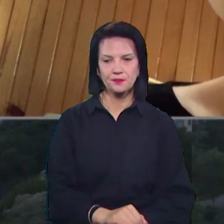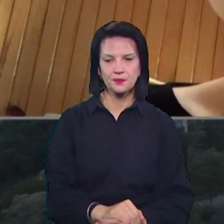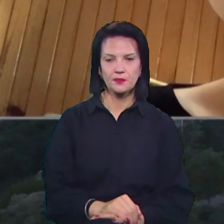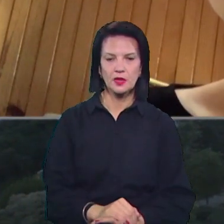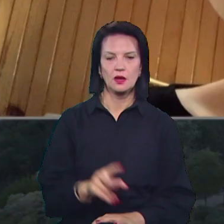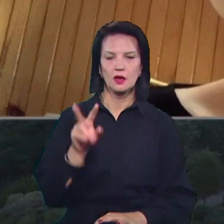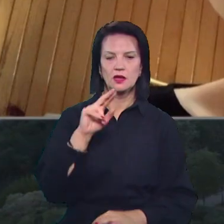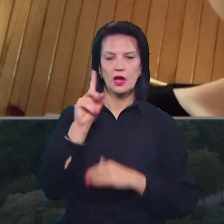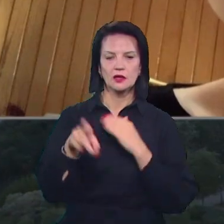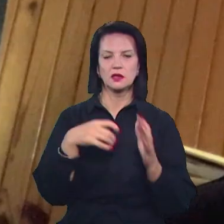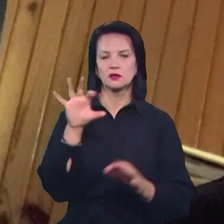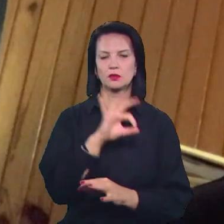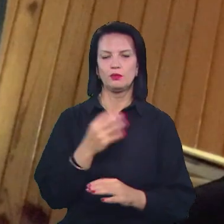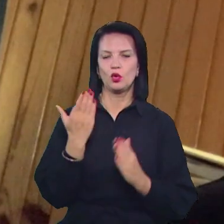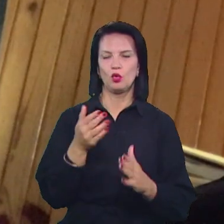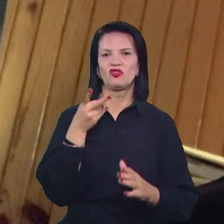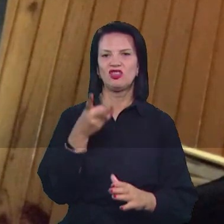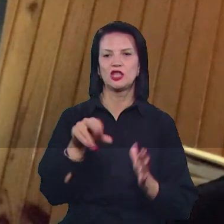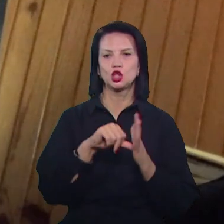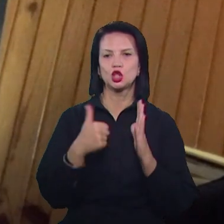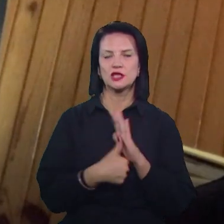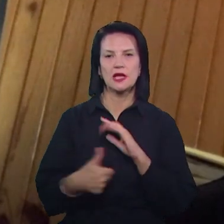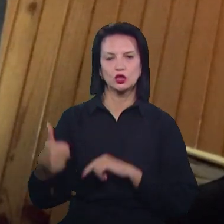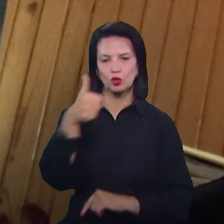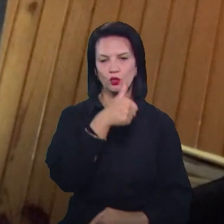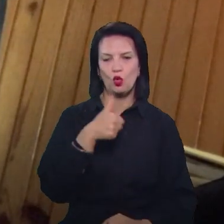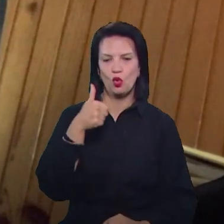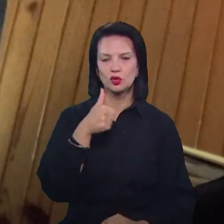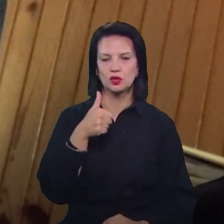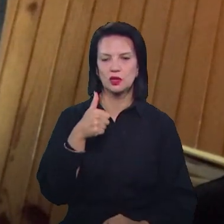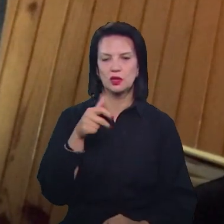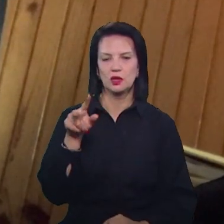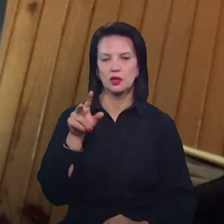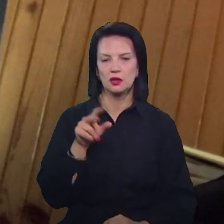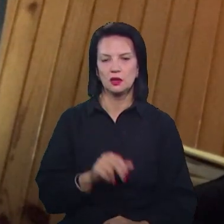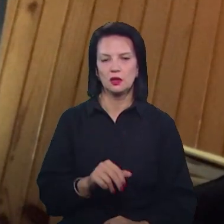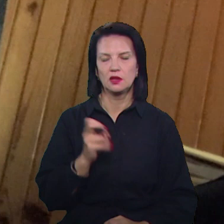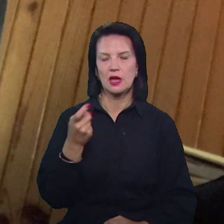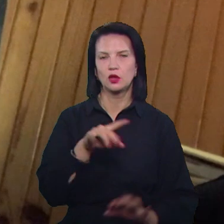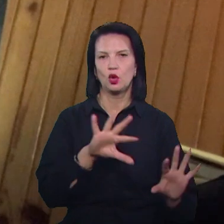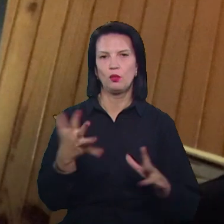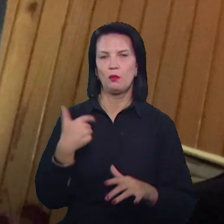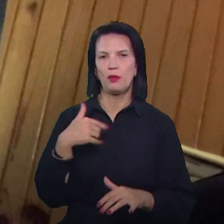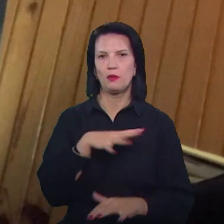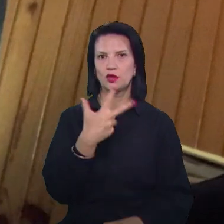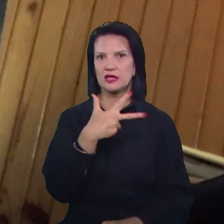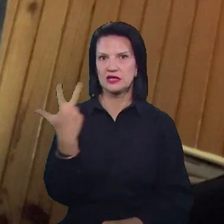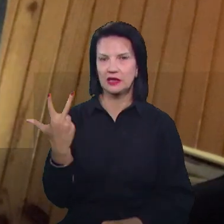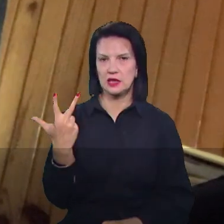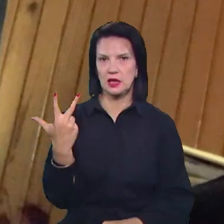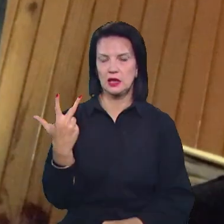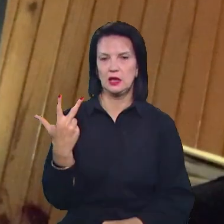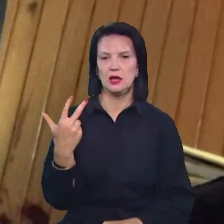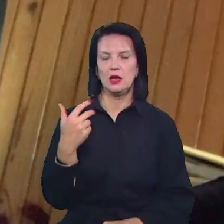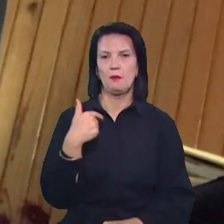Я дізналася про нього у 2016 році. На той момент мені було 33 роки. У